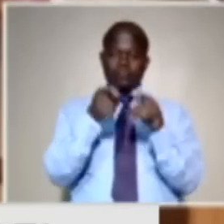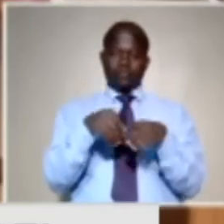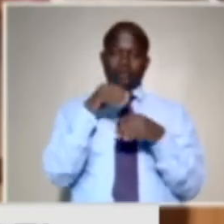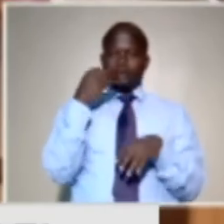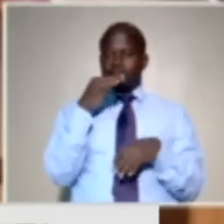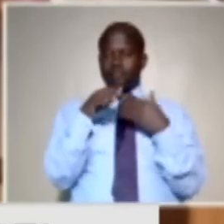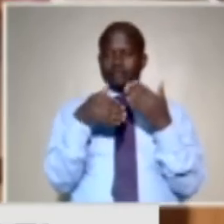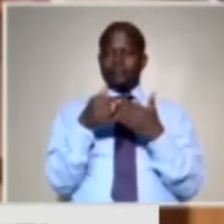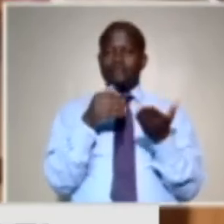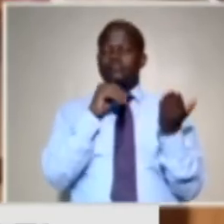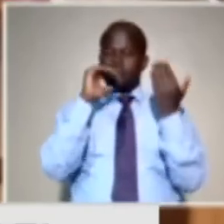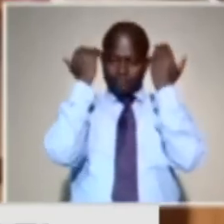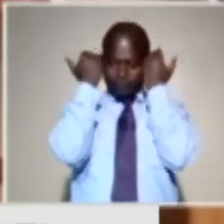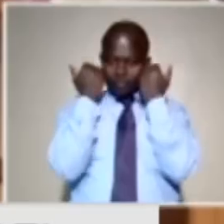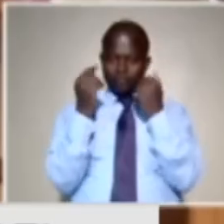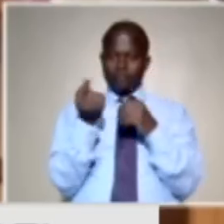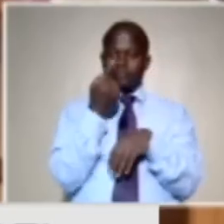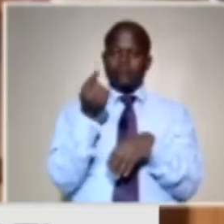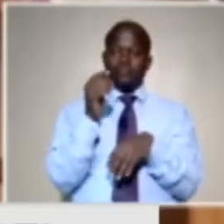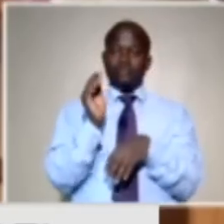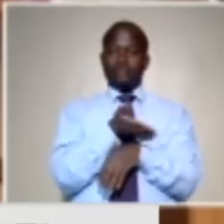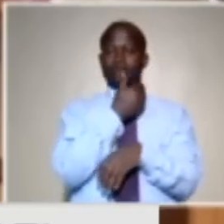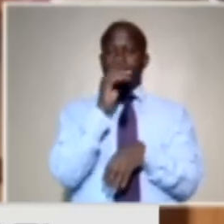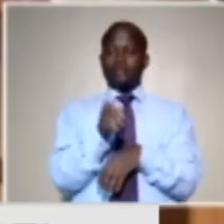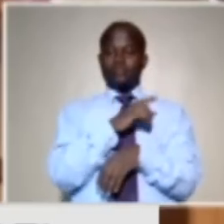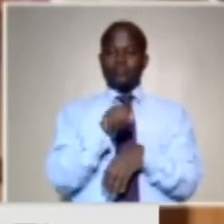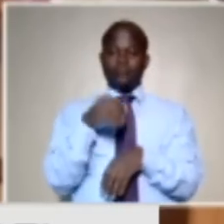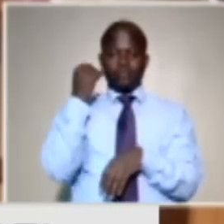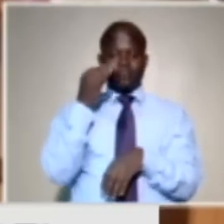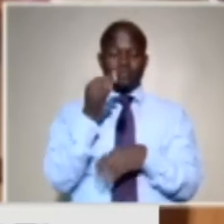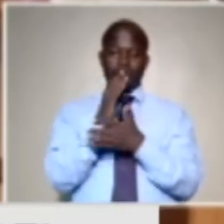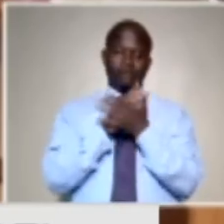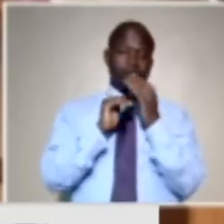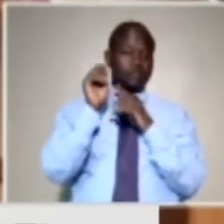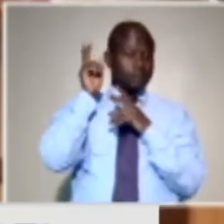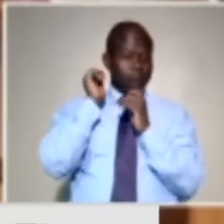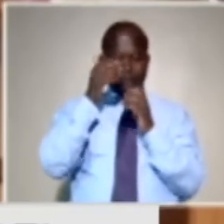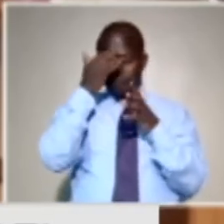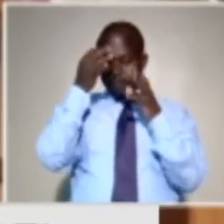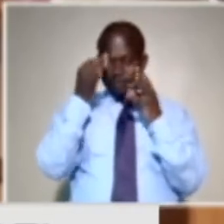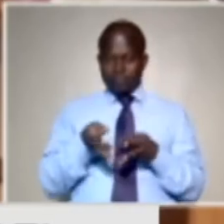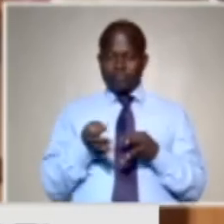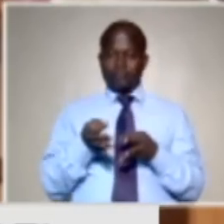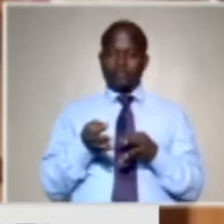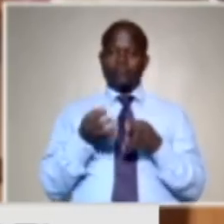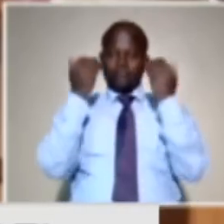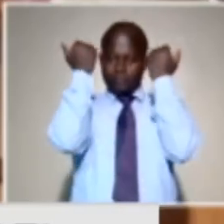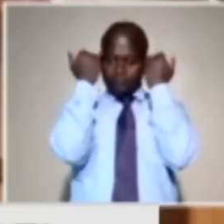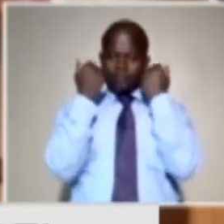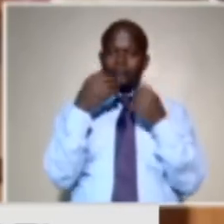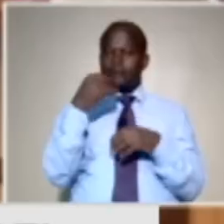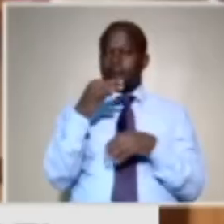nabwo nta rukiko na rumwe rwigeze rumuhanagura icyo cyaha, kuko numvise abantu bamwe na bamwe babivuga. Icyemezo gusa cyafashwe n'inkiko